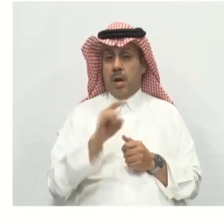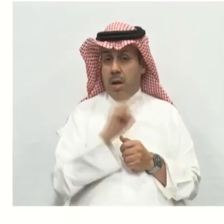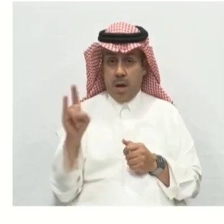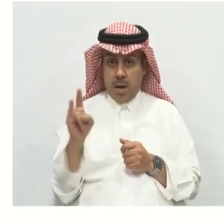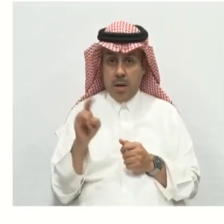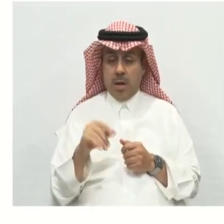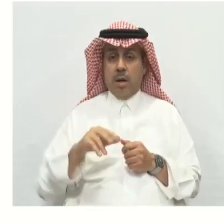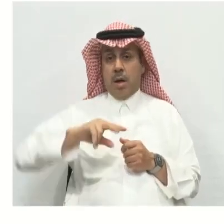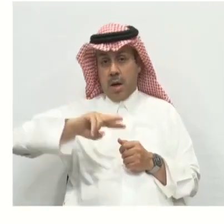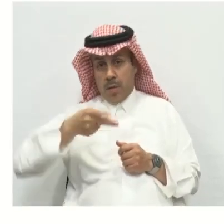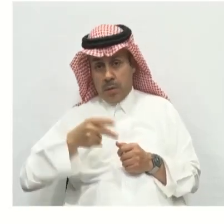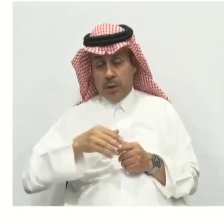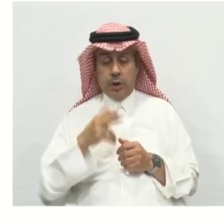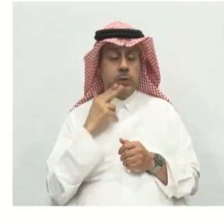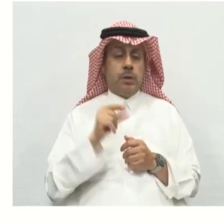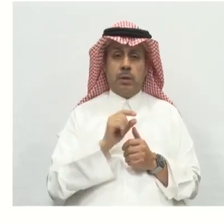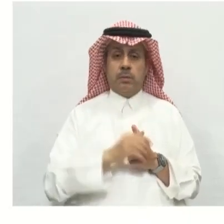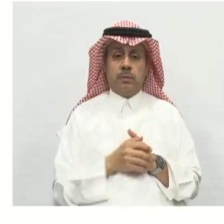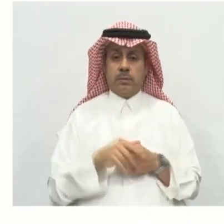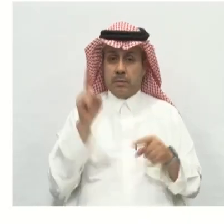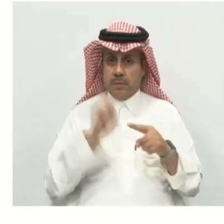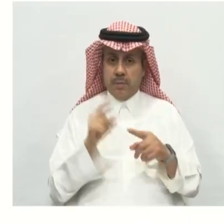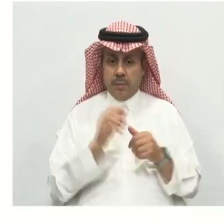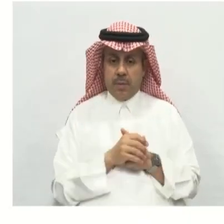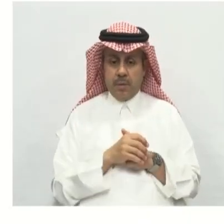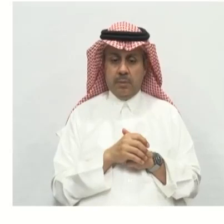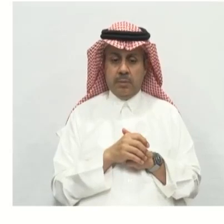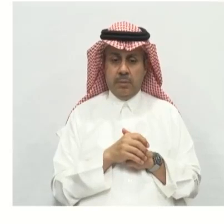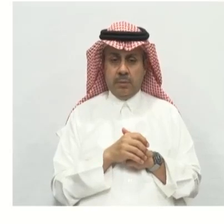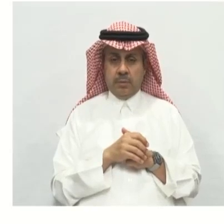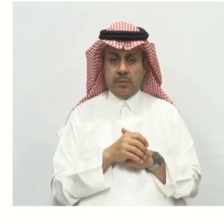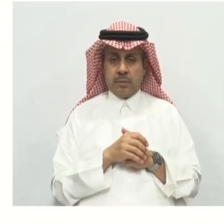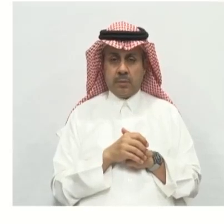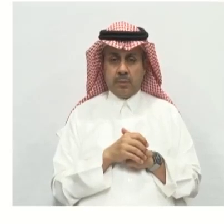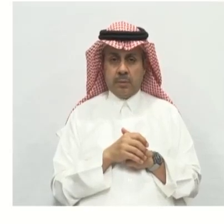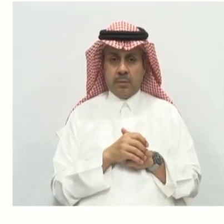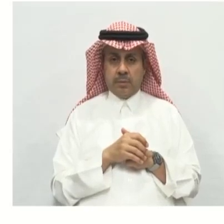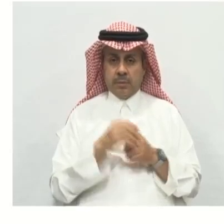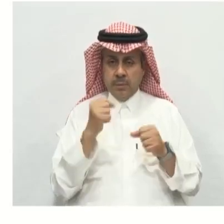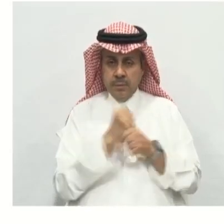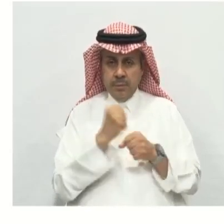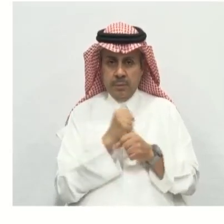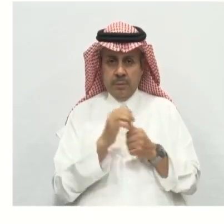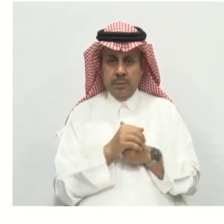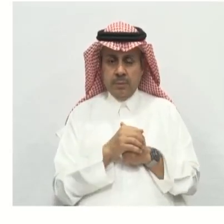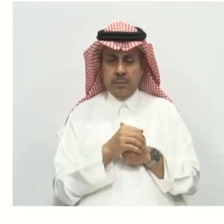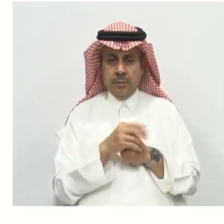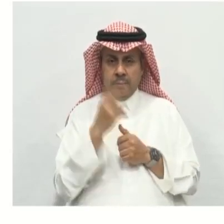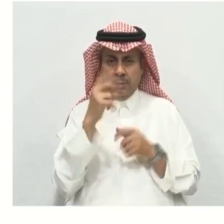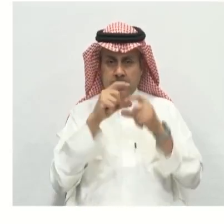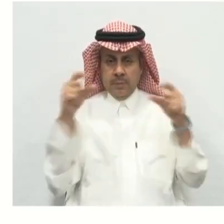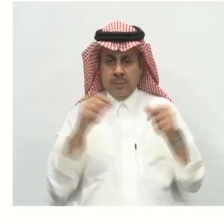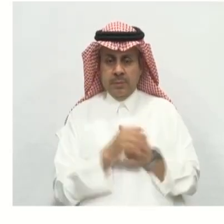مجمد لكنه اكثر سرعه عند تطبيق على الجملتين المقسمين بالمثال الموضح